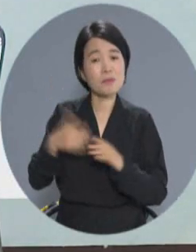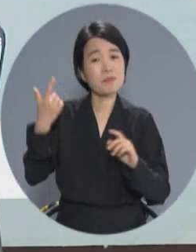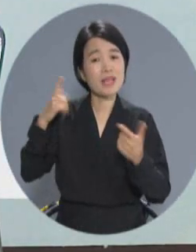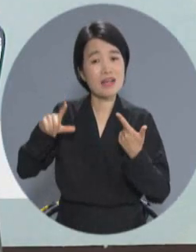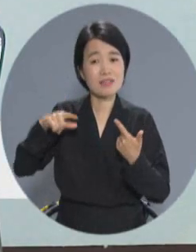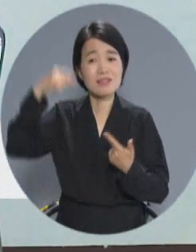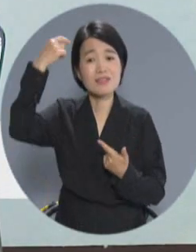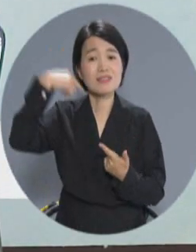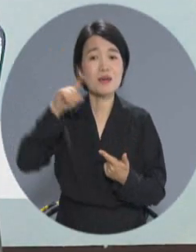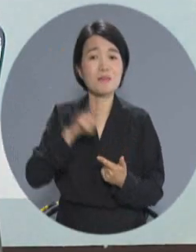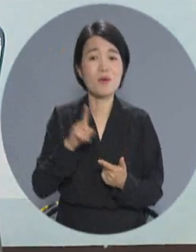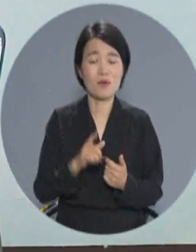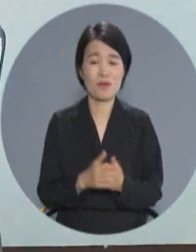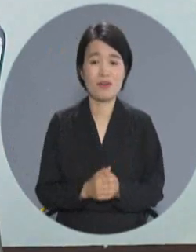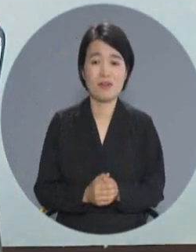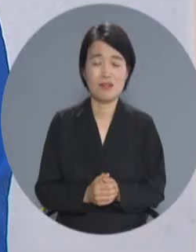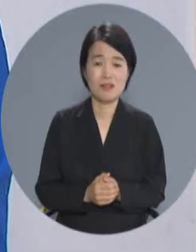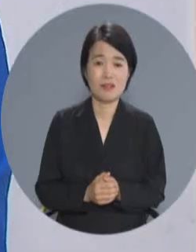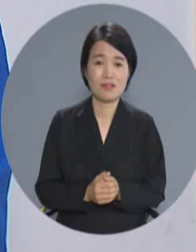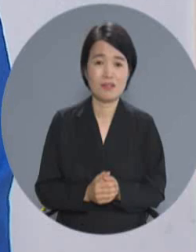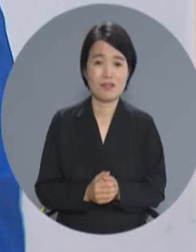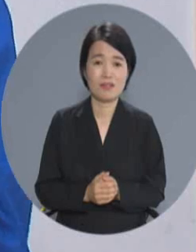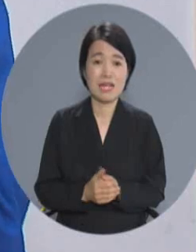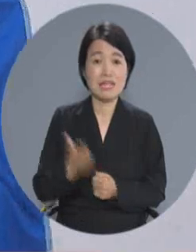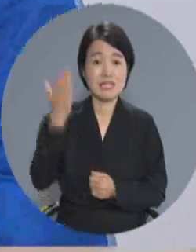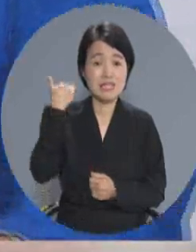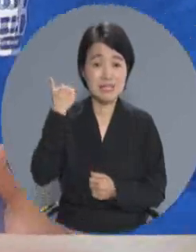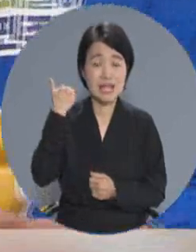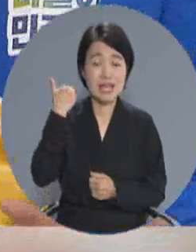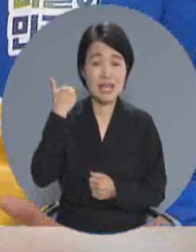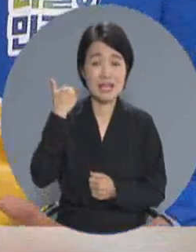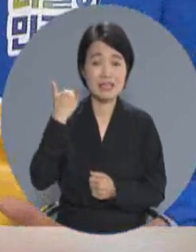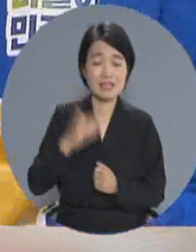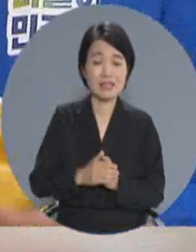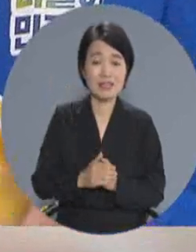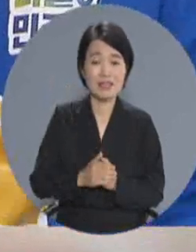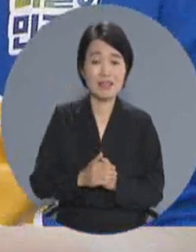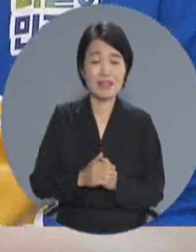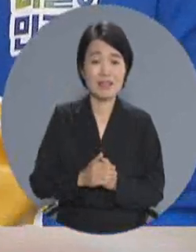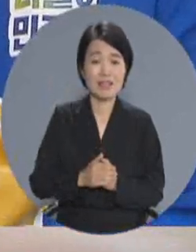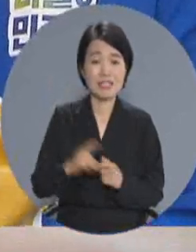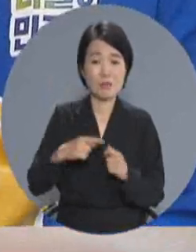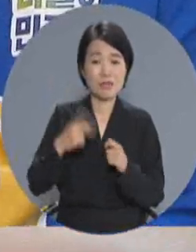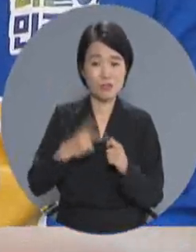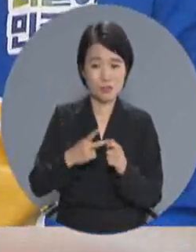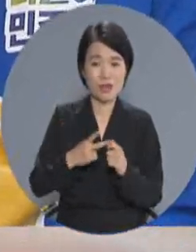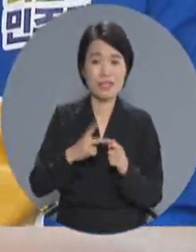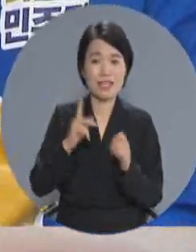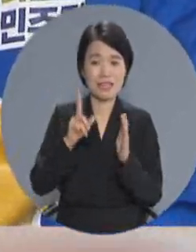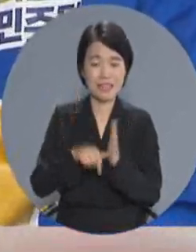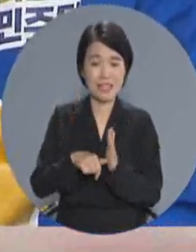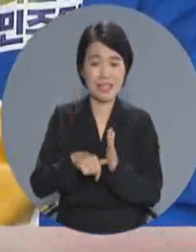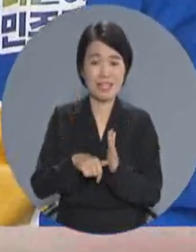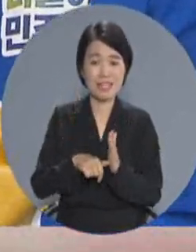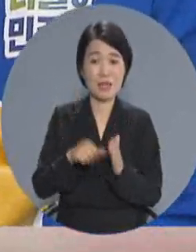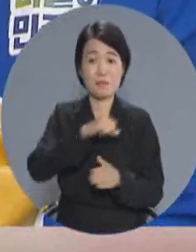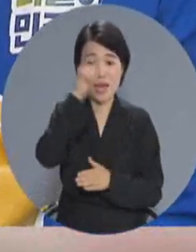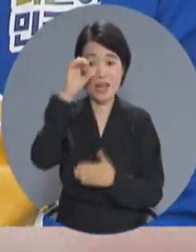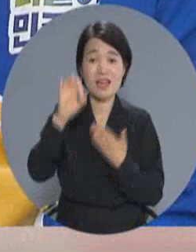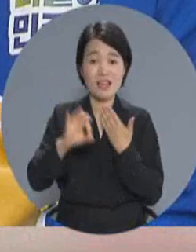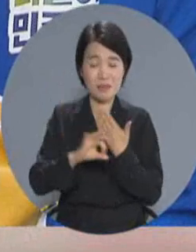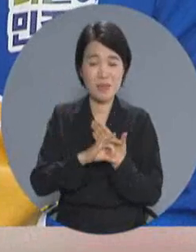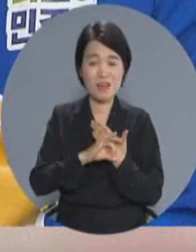느껴지신다면 어떤 부분이 있을까요 어 지난번 만약에 시장 출마를 해서 첫번째 두번째 에 나가 만약에 당선이